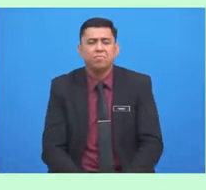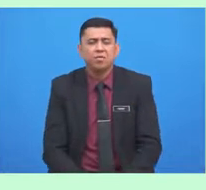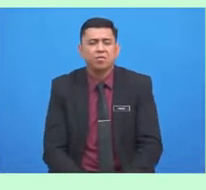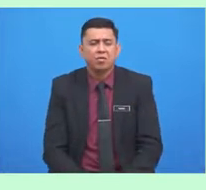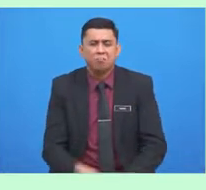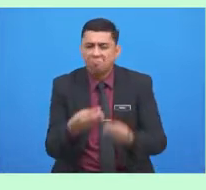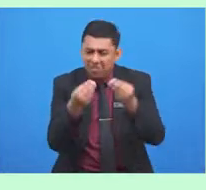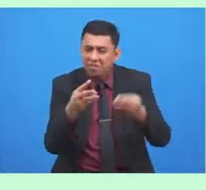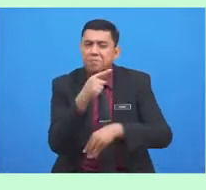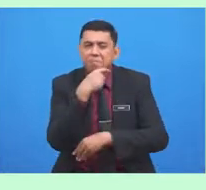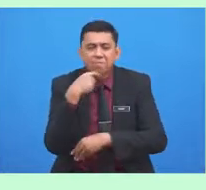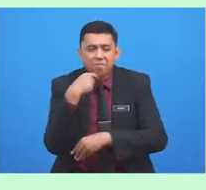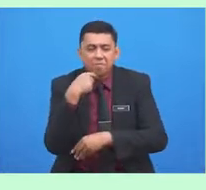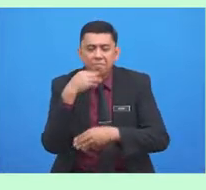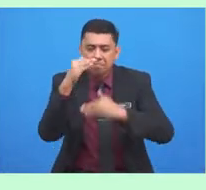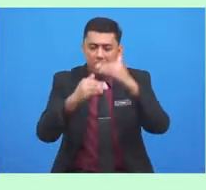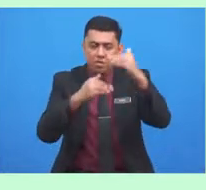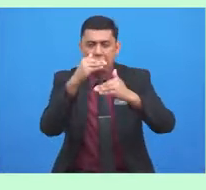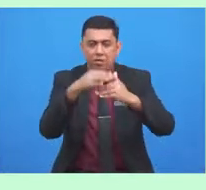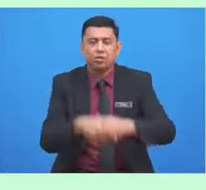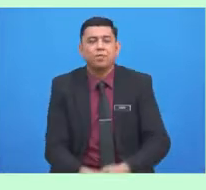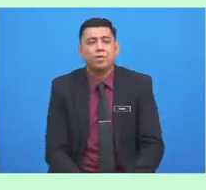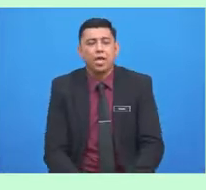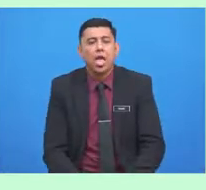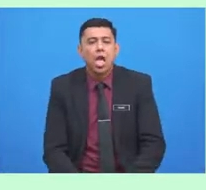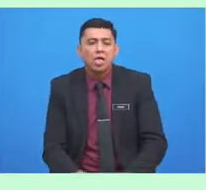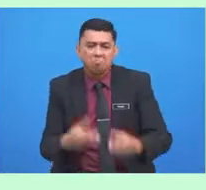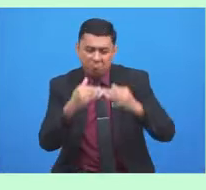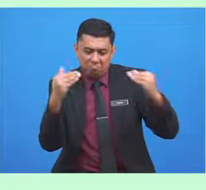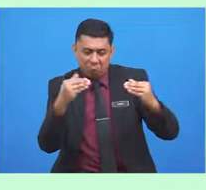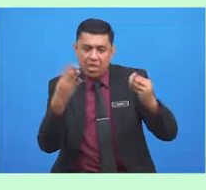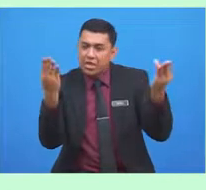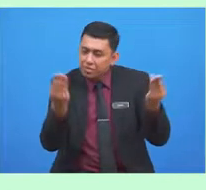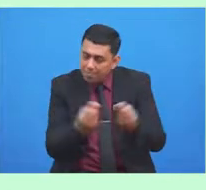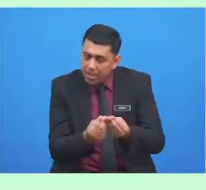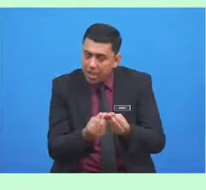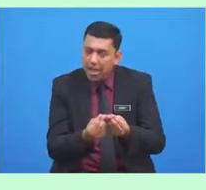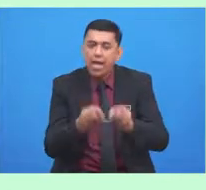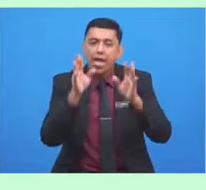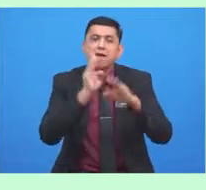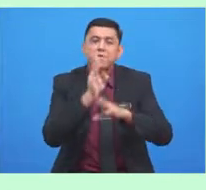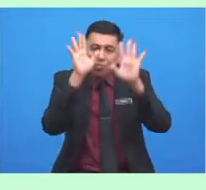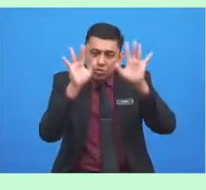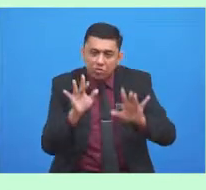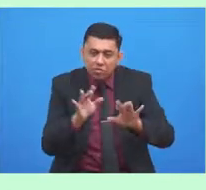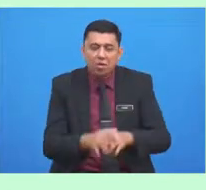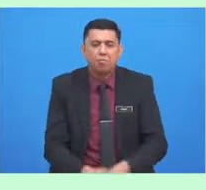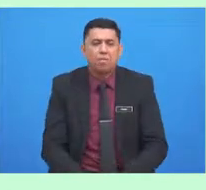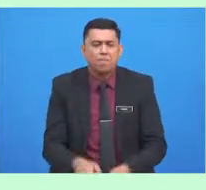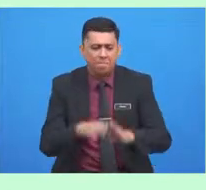lebih poros dan ini akan meningkatkan kadar resapan air hujan berbanding dengan tanah yang lembap.